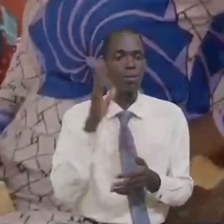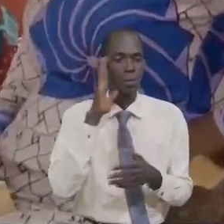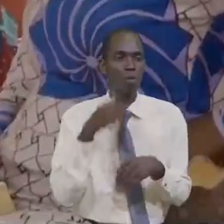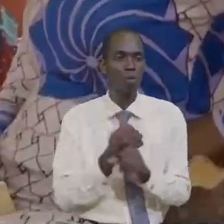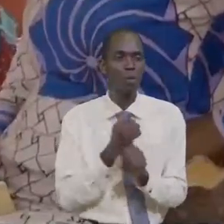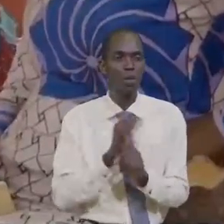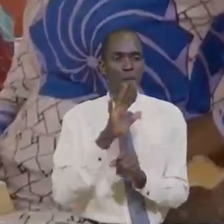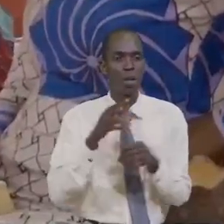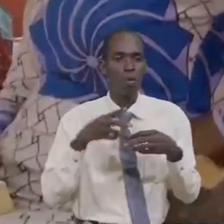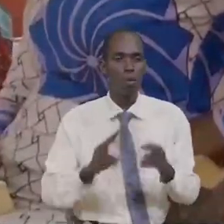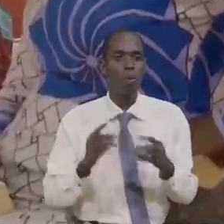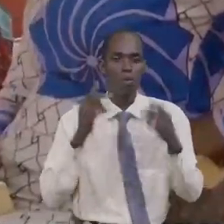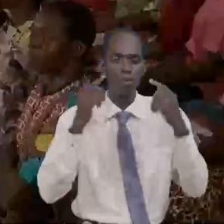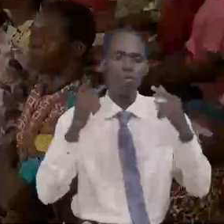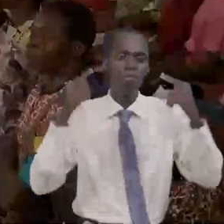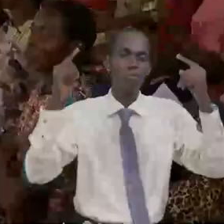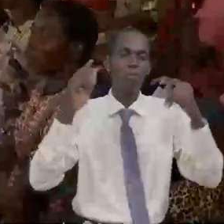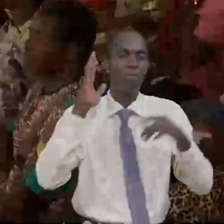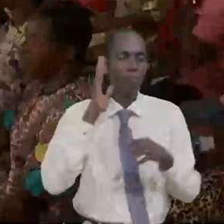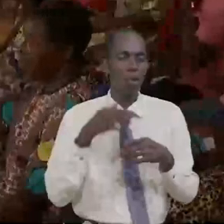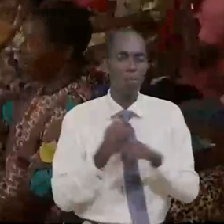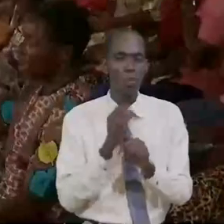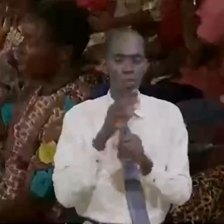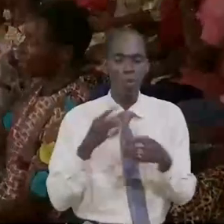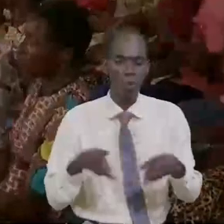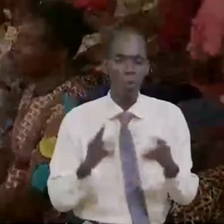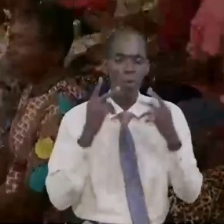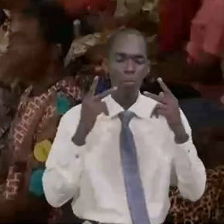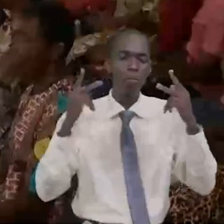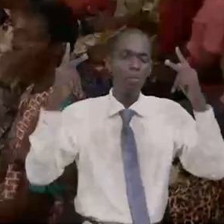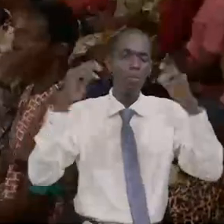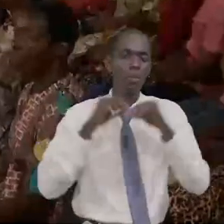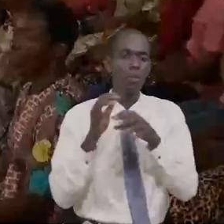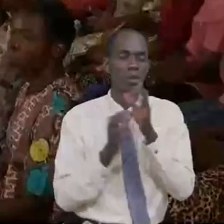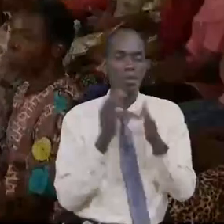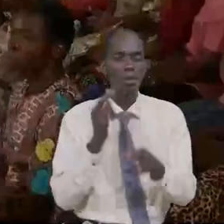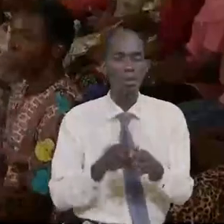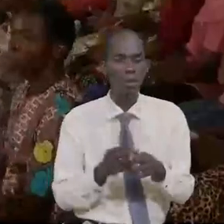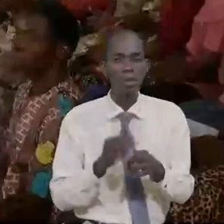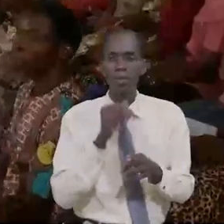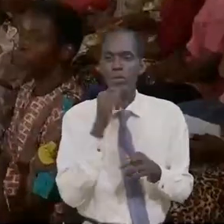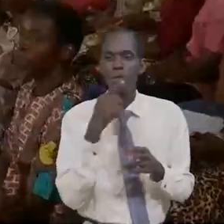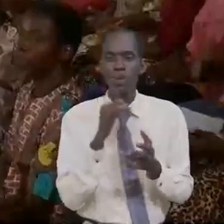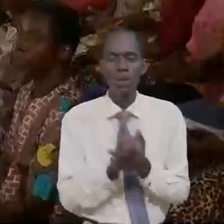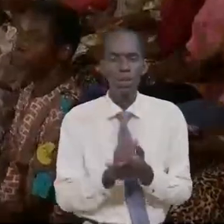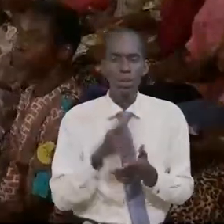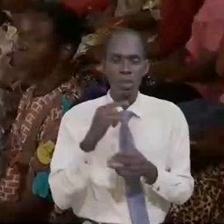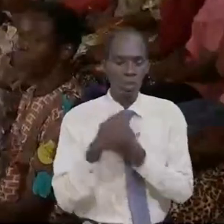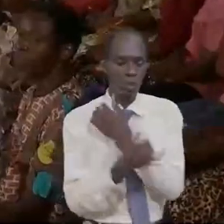que tu auras du succès il n'a pas dit que ton que le pays va